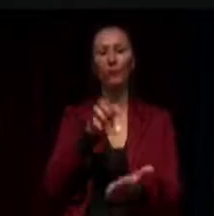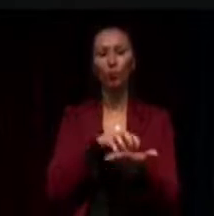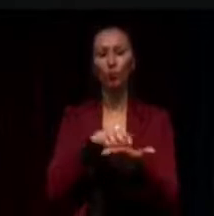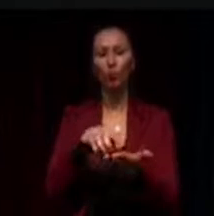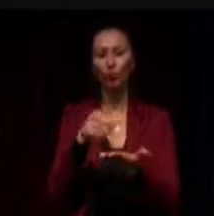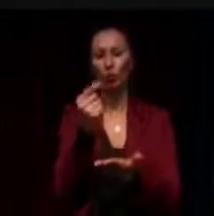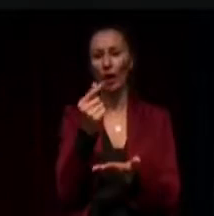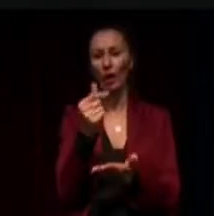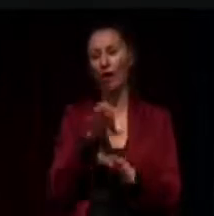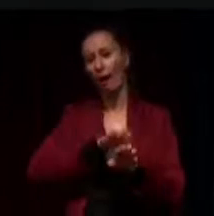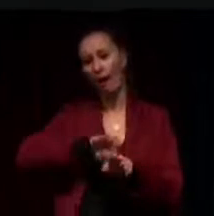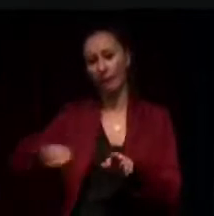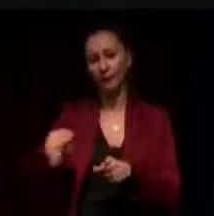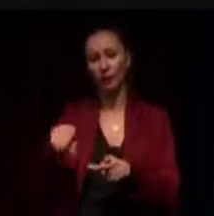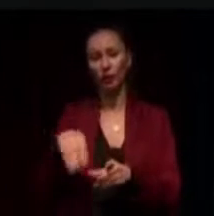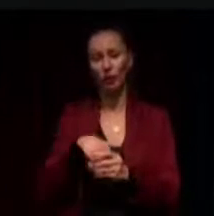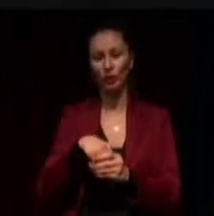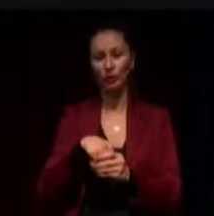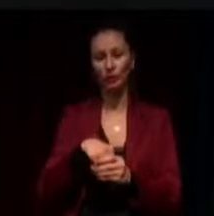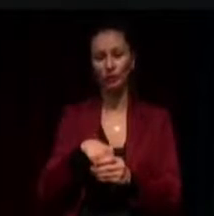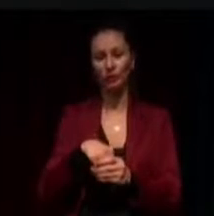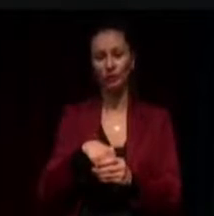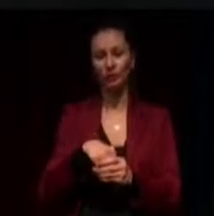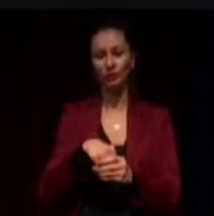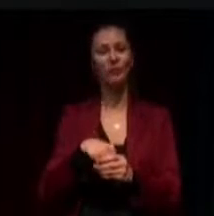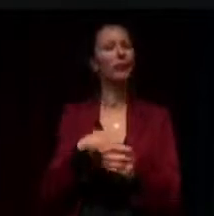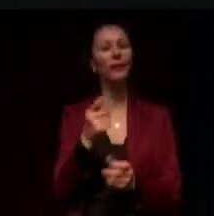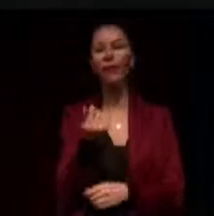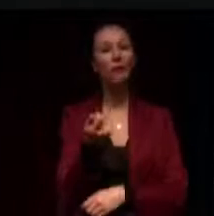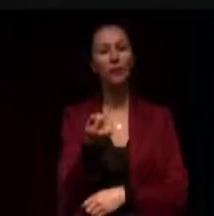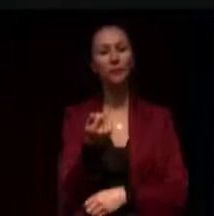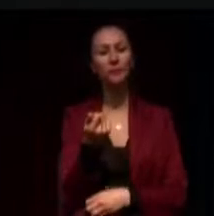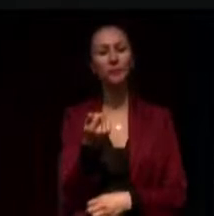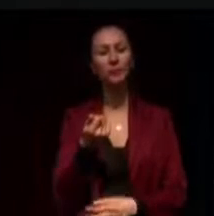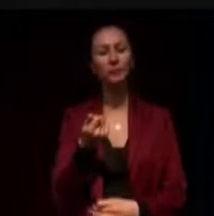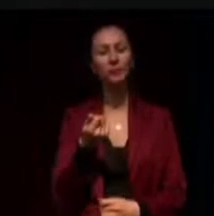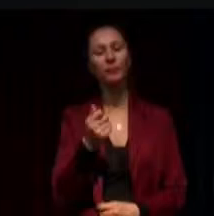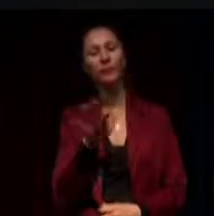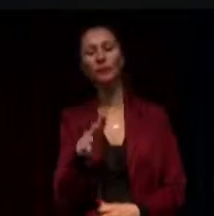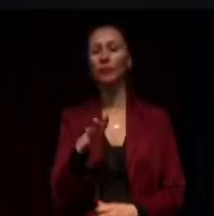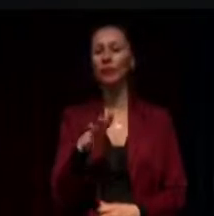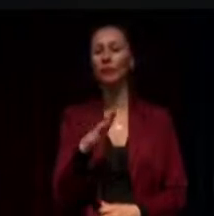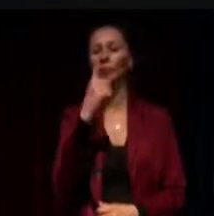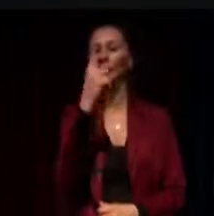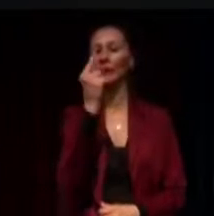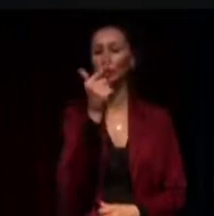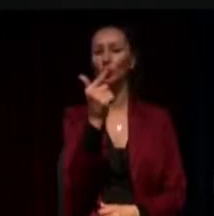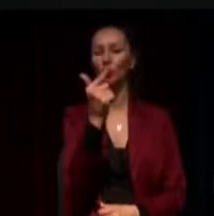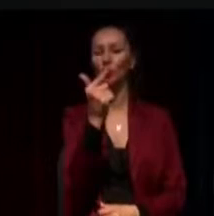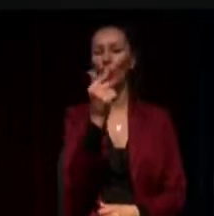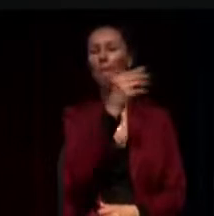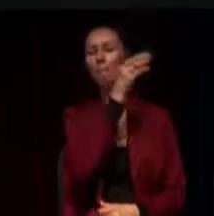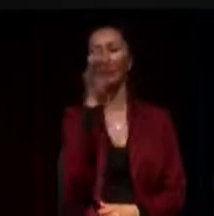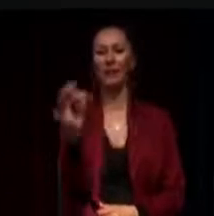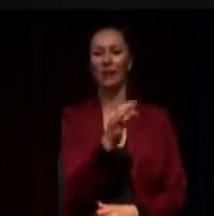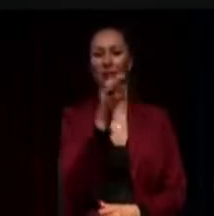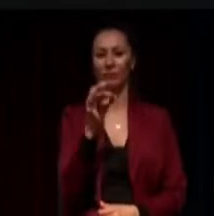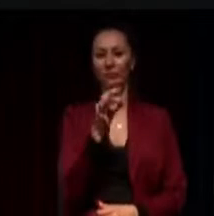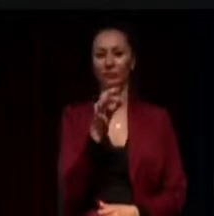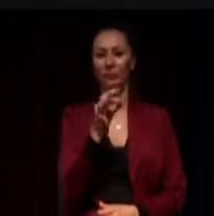bütçe ayrılmış. Bir bütçe ayrılmış. Ne kadar? Yaklaşık